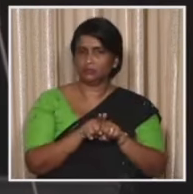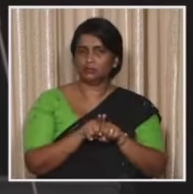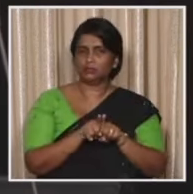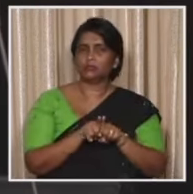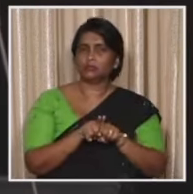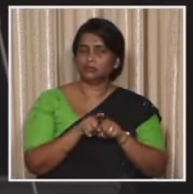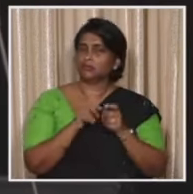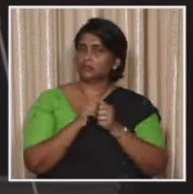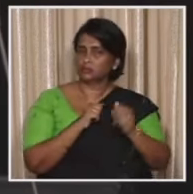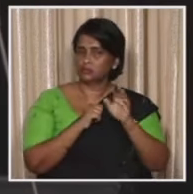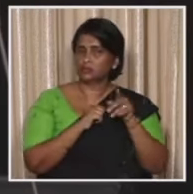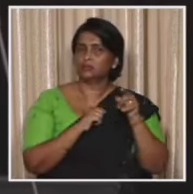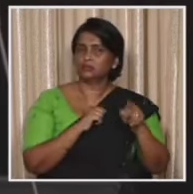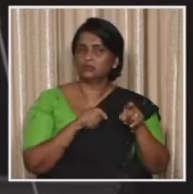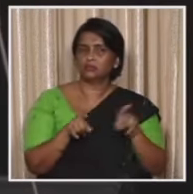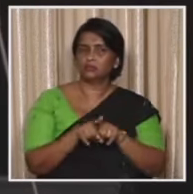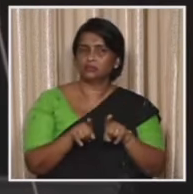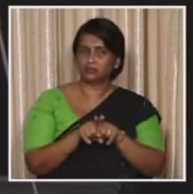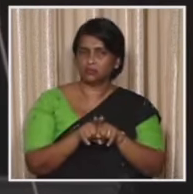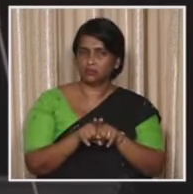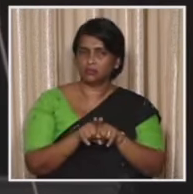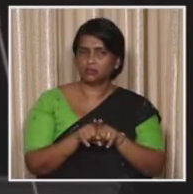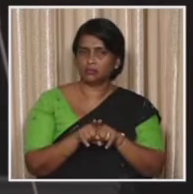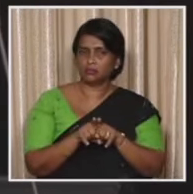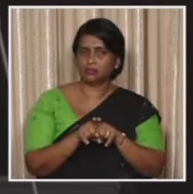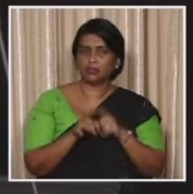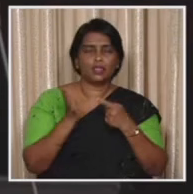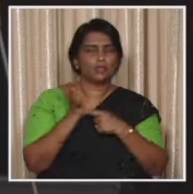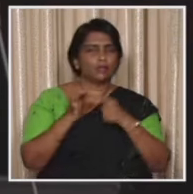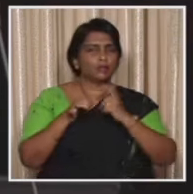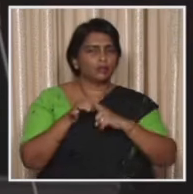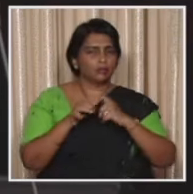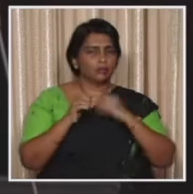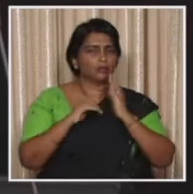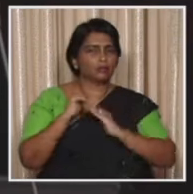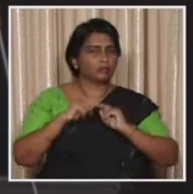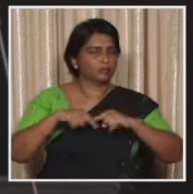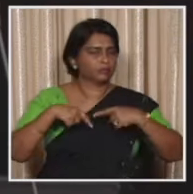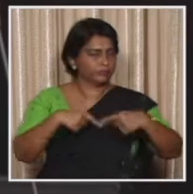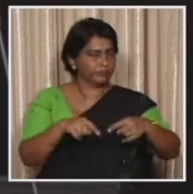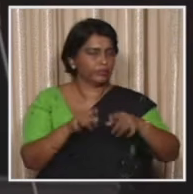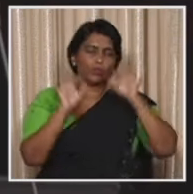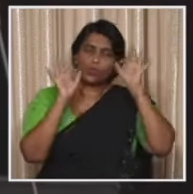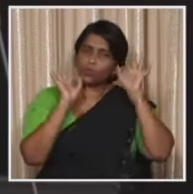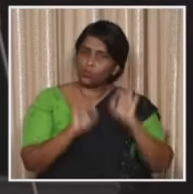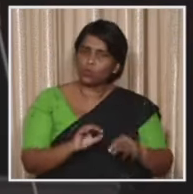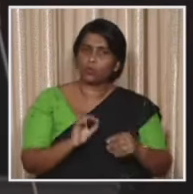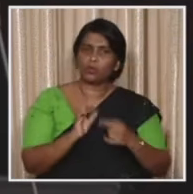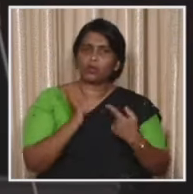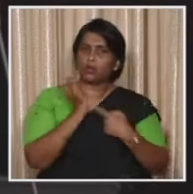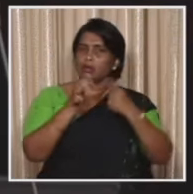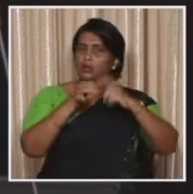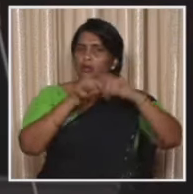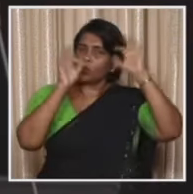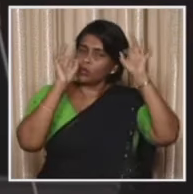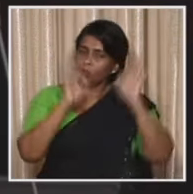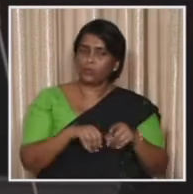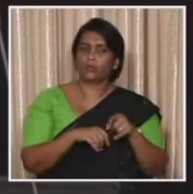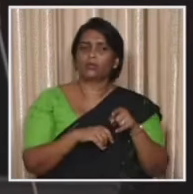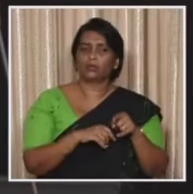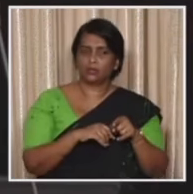වෙච්ච ඒ වගේම ප්‍රසම්පාදන ක්‍රියාවලියකින් තොරව නැත්තම් ලන්සු කැඳවීමකින් තොරව